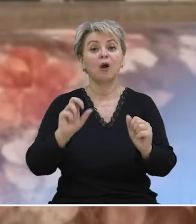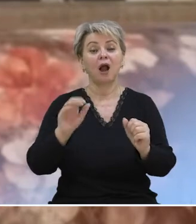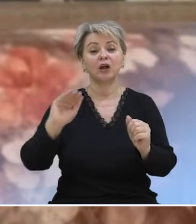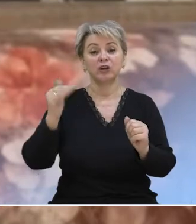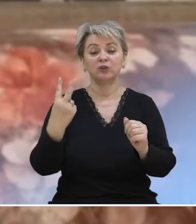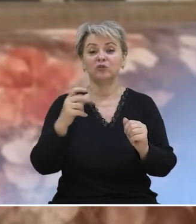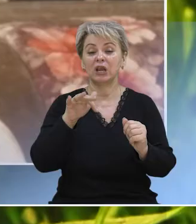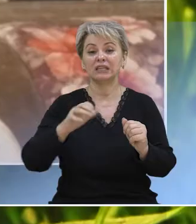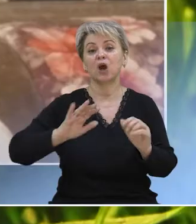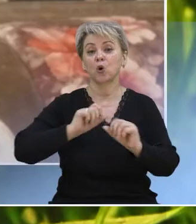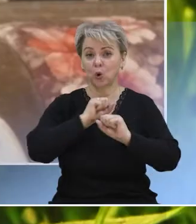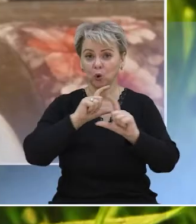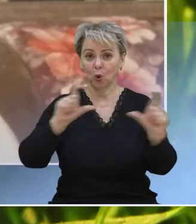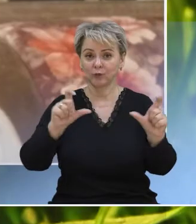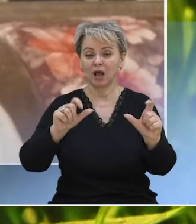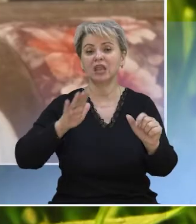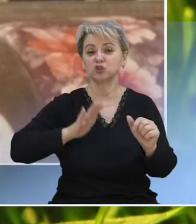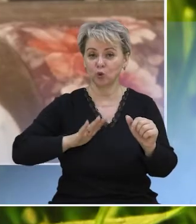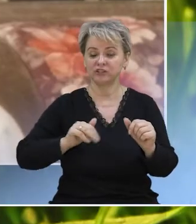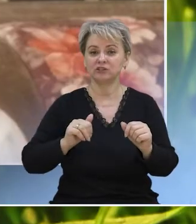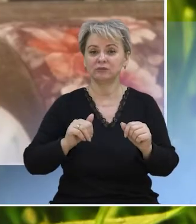А что, как ребенок 2-летний, громко, настойчиво?